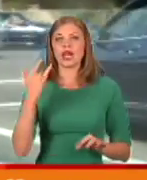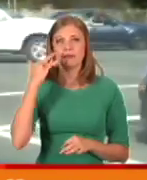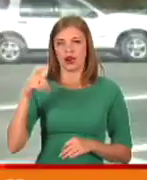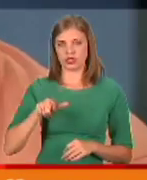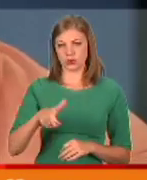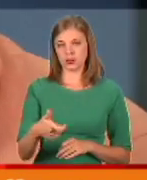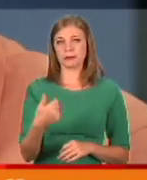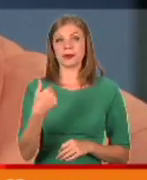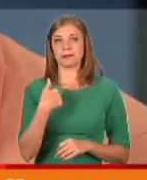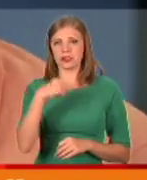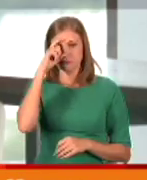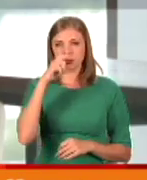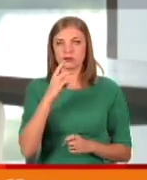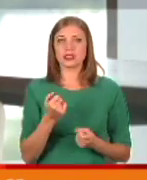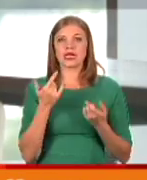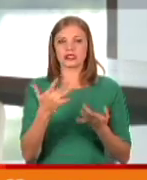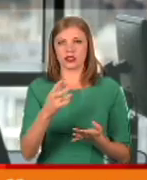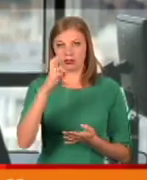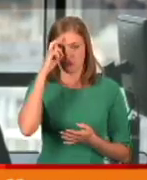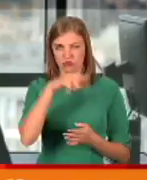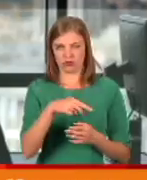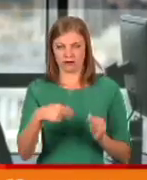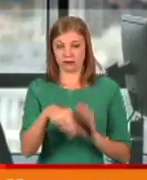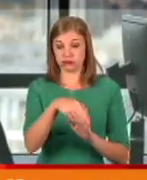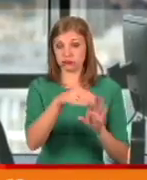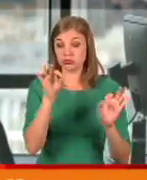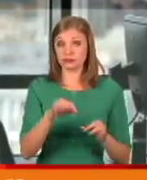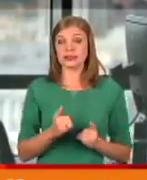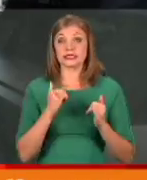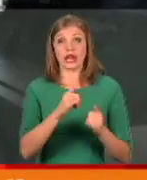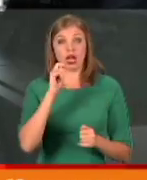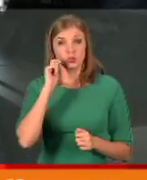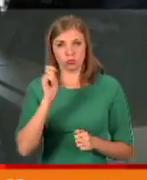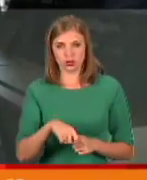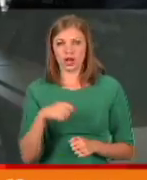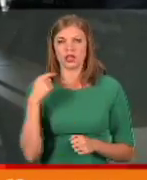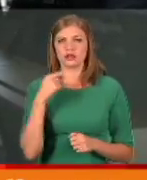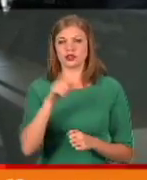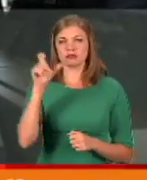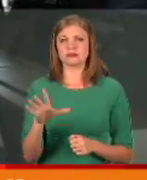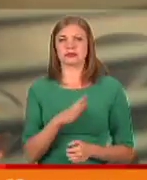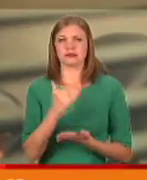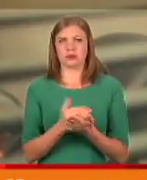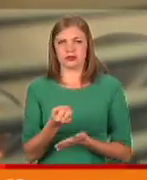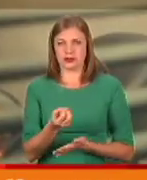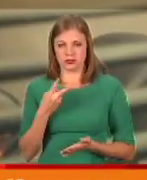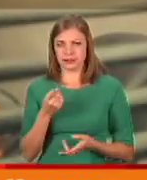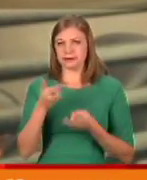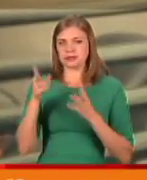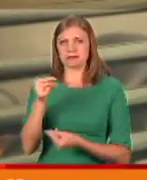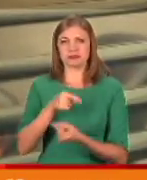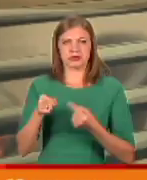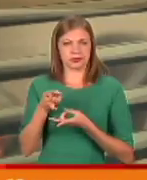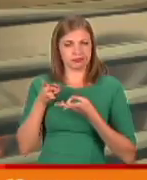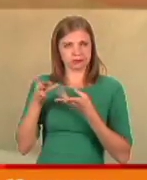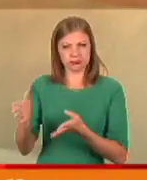доріг. Ми не розуміли, що настільки держава продана. По тому, заради ж України, блискучий програміст полишає і свій бізнес одну з